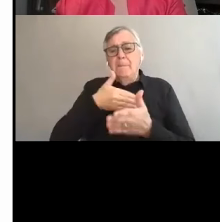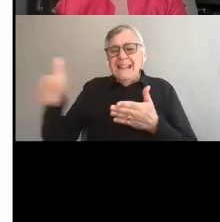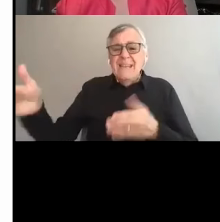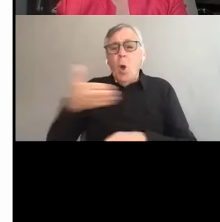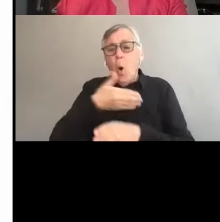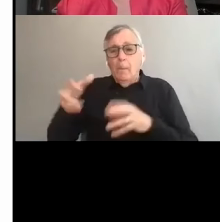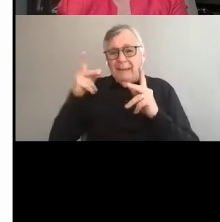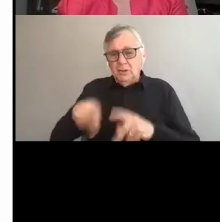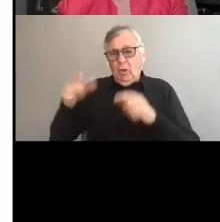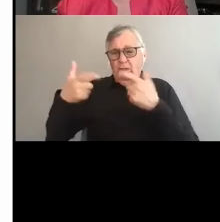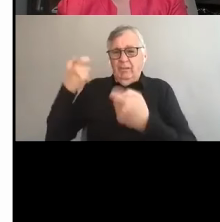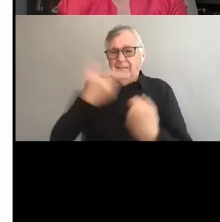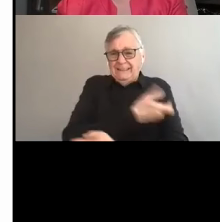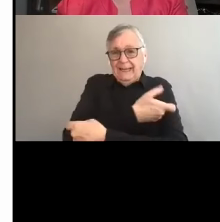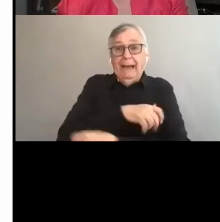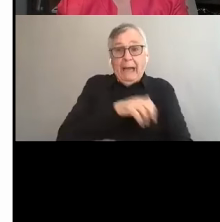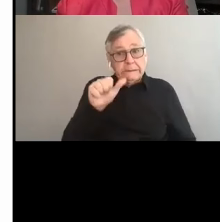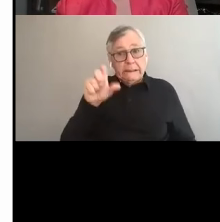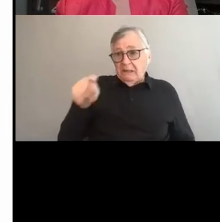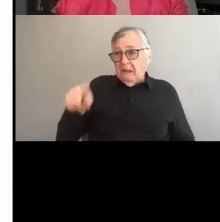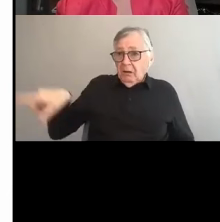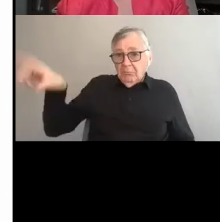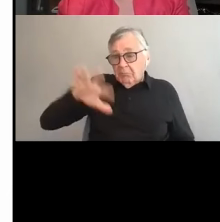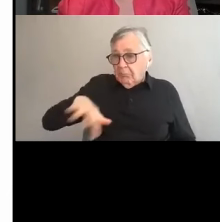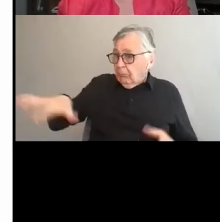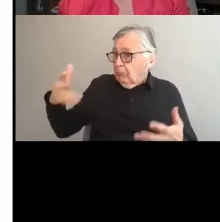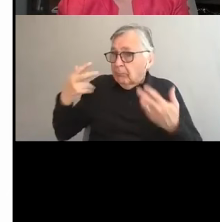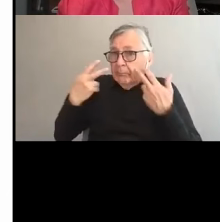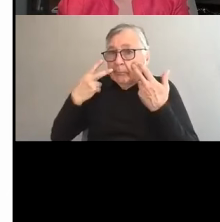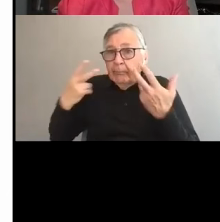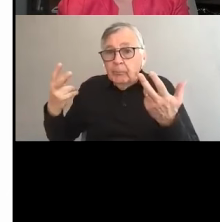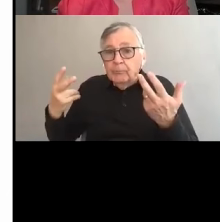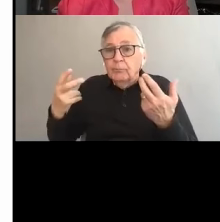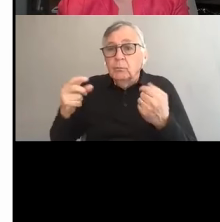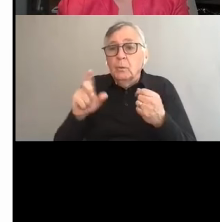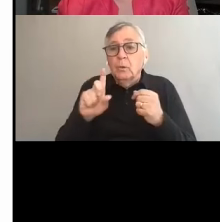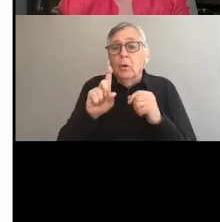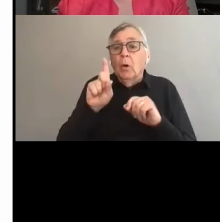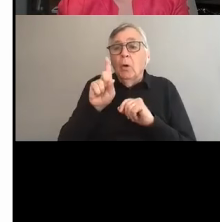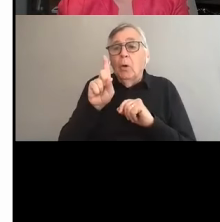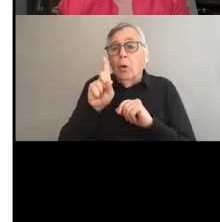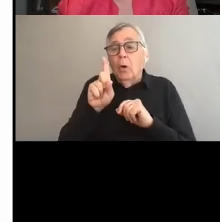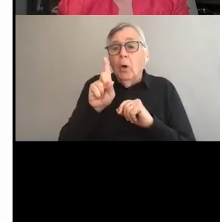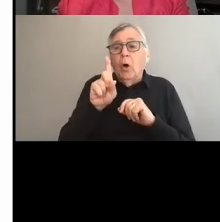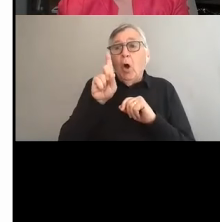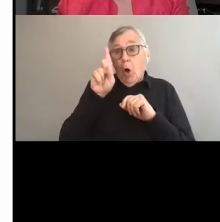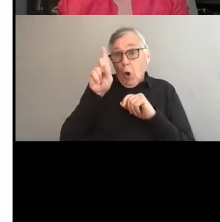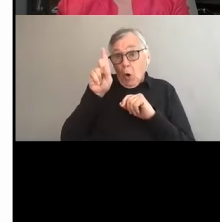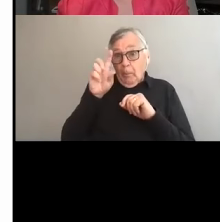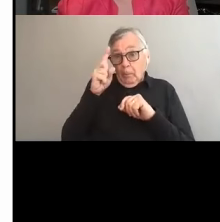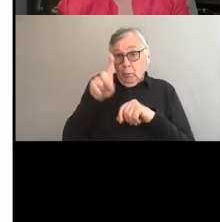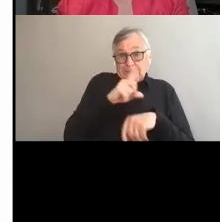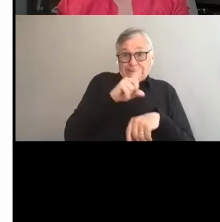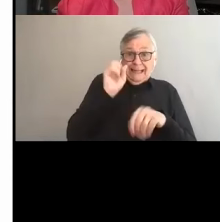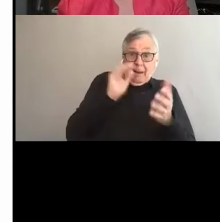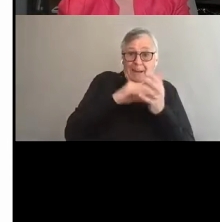de personnes qui se sont fait vacciner avec AstraZeneca, ces cas-là sont de l'ordre de moins de 1 pour 100 000 cas. C'est ce qui